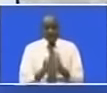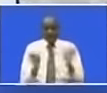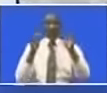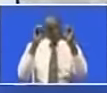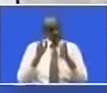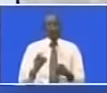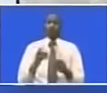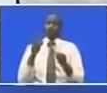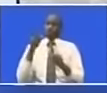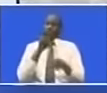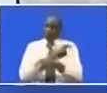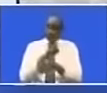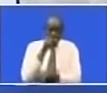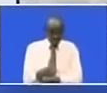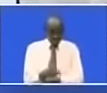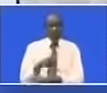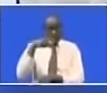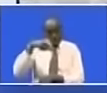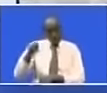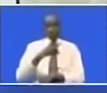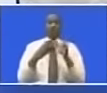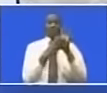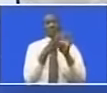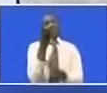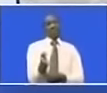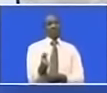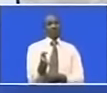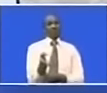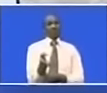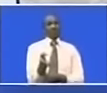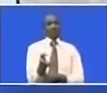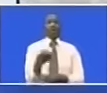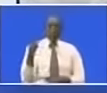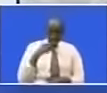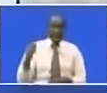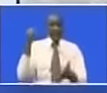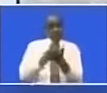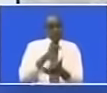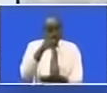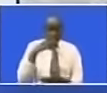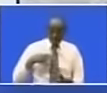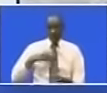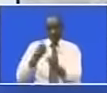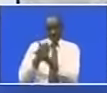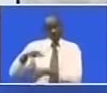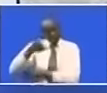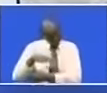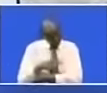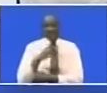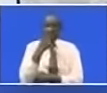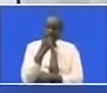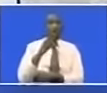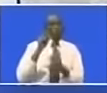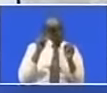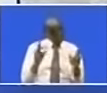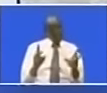kura. Kama tutoe matangazo, yote mwenye sifa ambazo tunaona sisi zinafaa aweze kuajiriwa. Tukawaajiri katika maeneo hayo kwa niaba ya mkurugenzi wa halmashauri akawaambia usimamizi